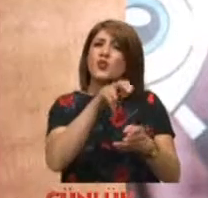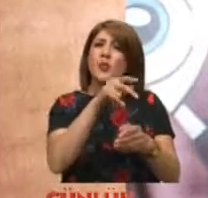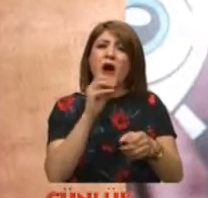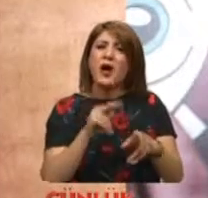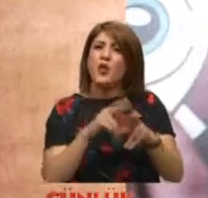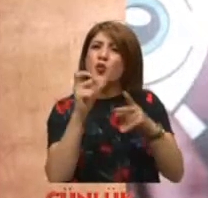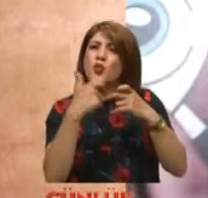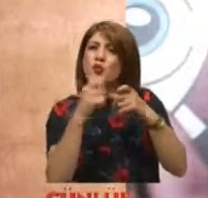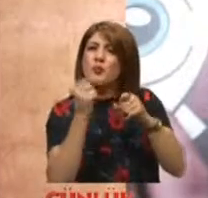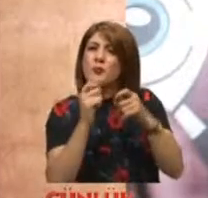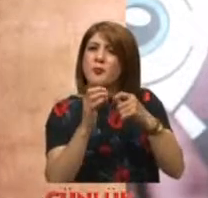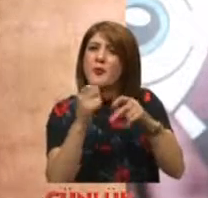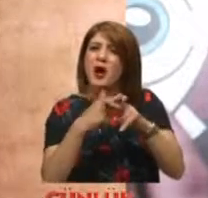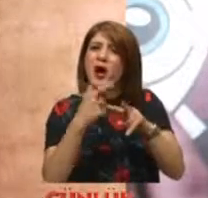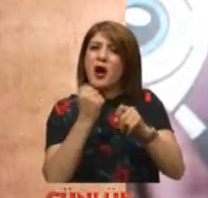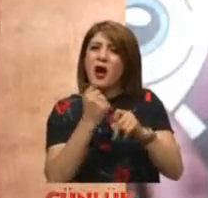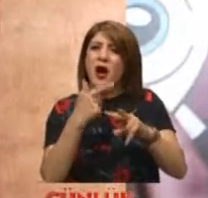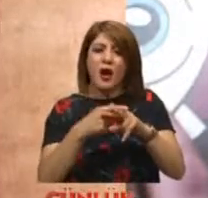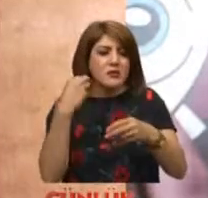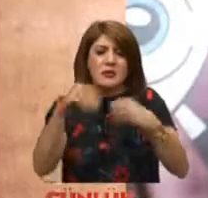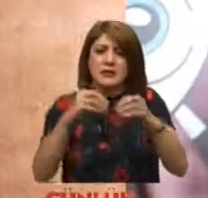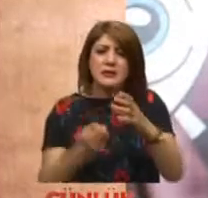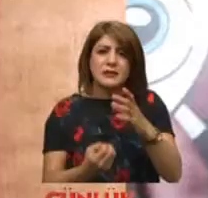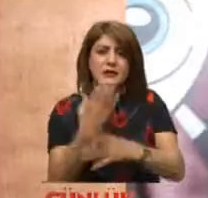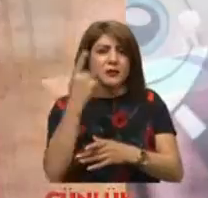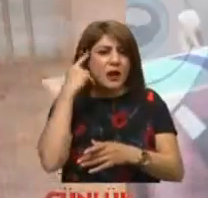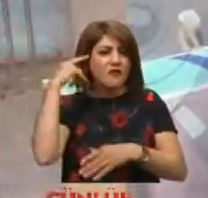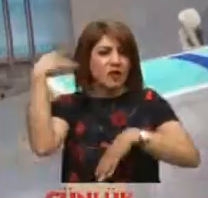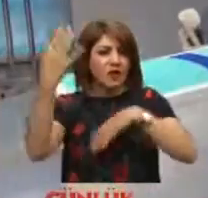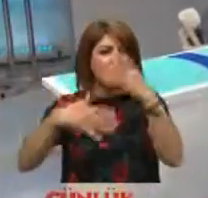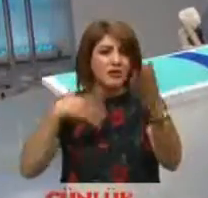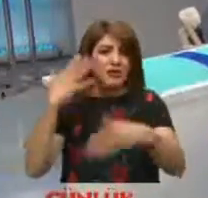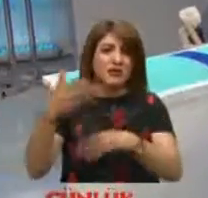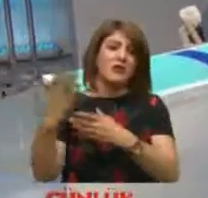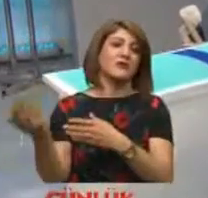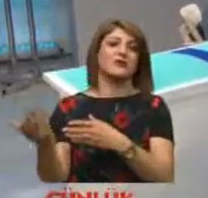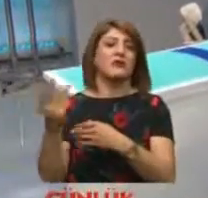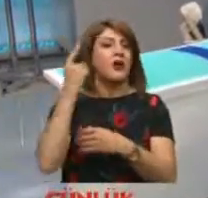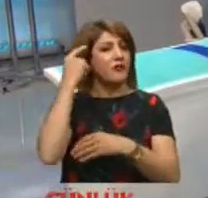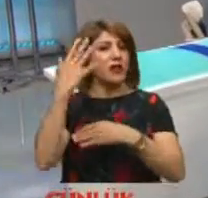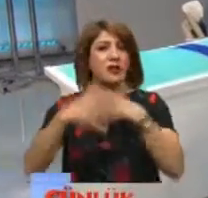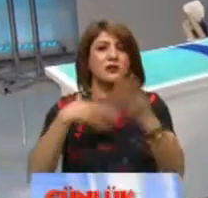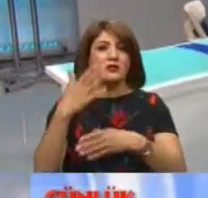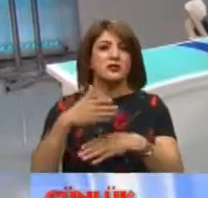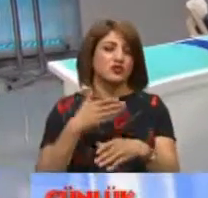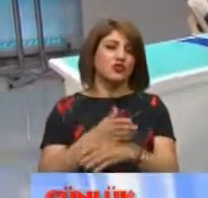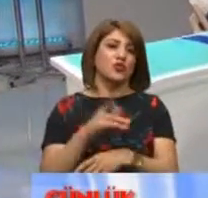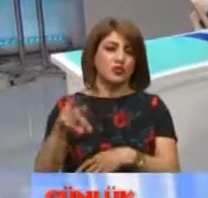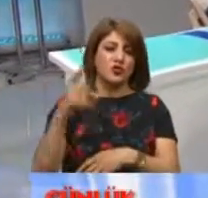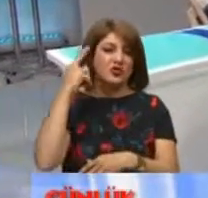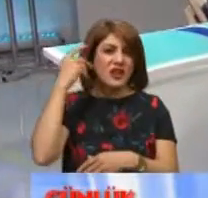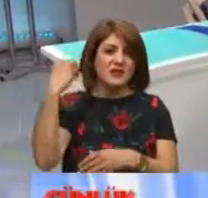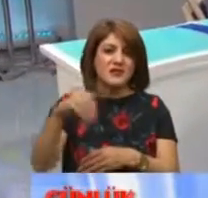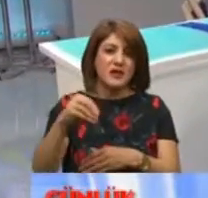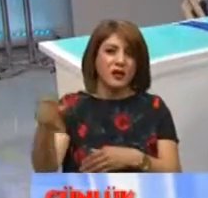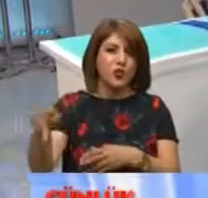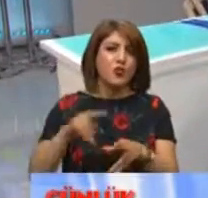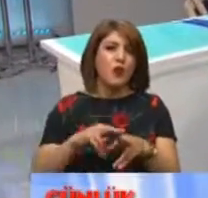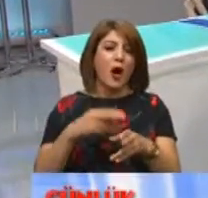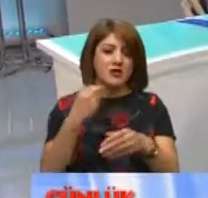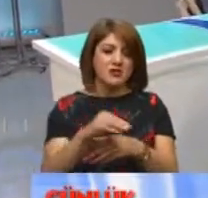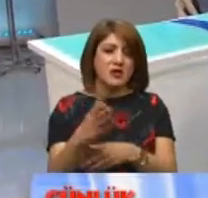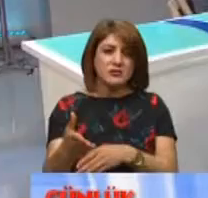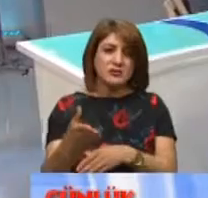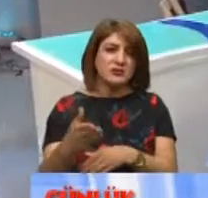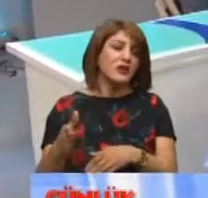çıkardığı konusunda kafalar hala bir hayli karışık. Kafalar karışık, bence onu satanın da kafası karışık. Çok